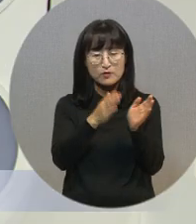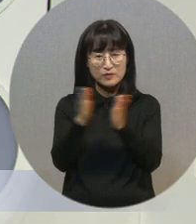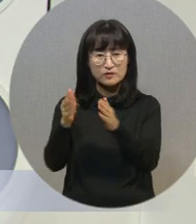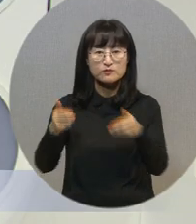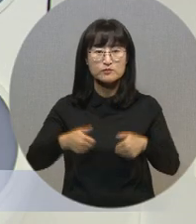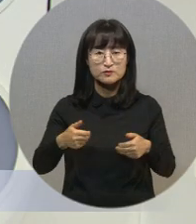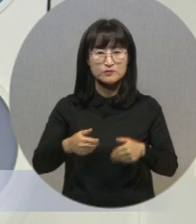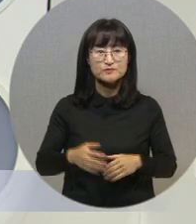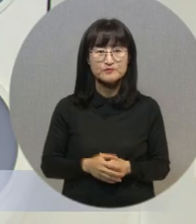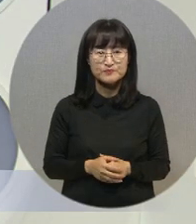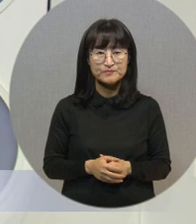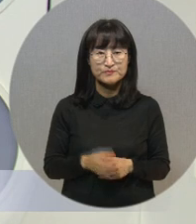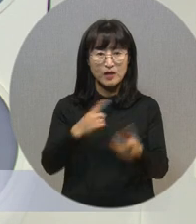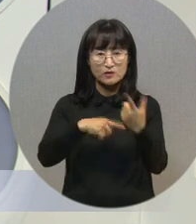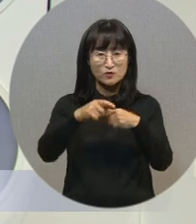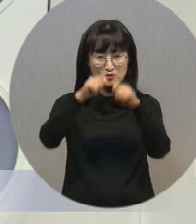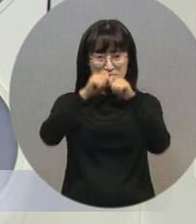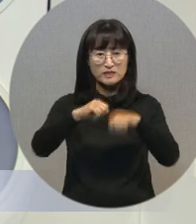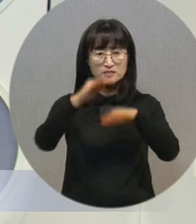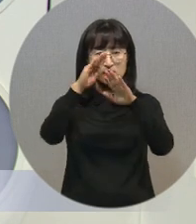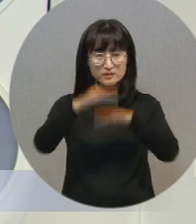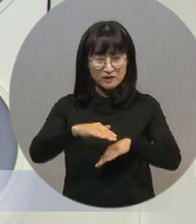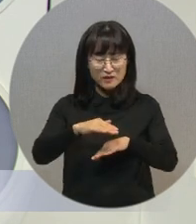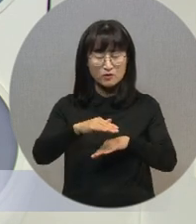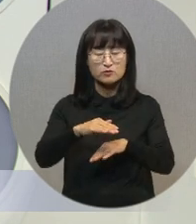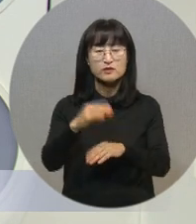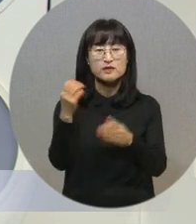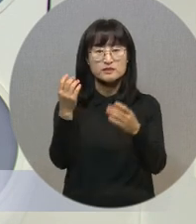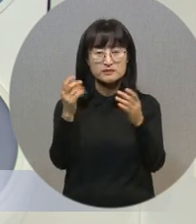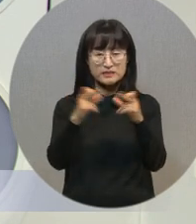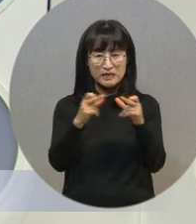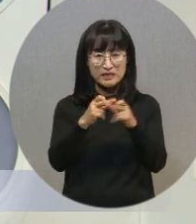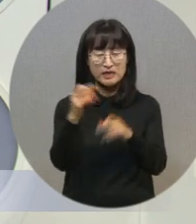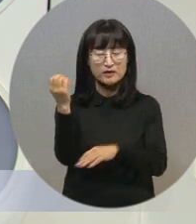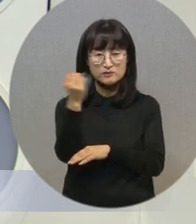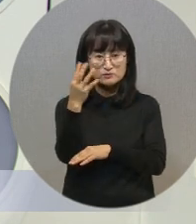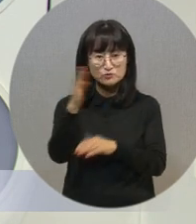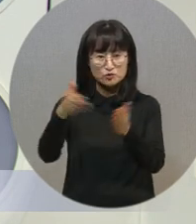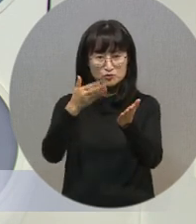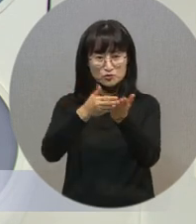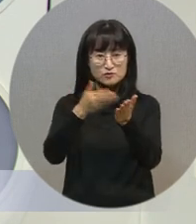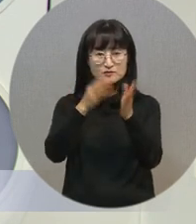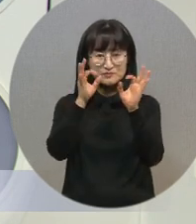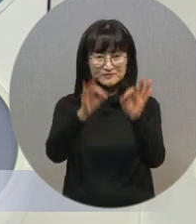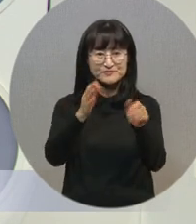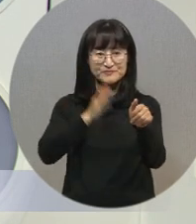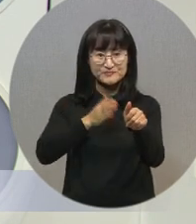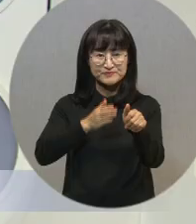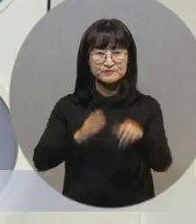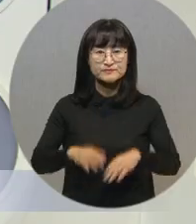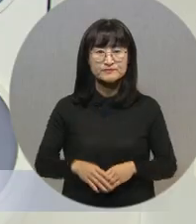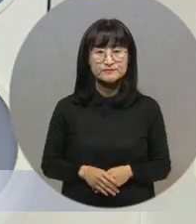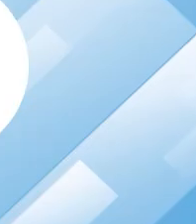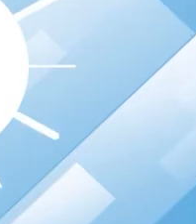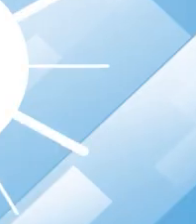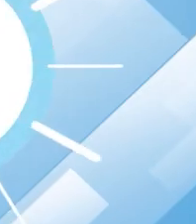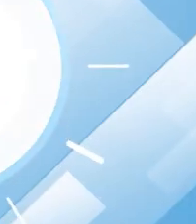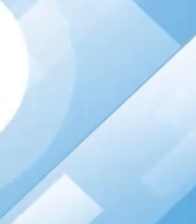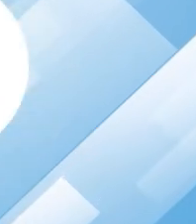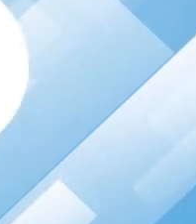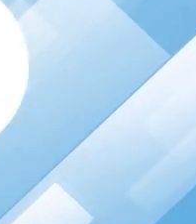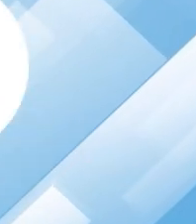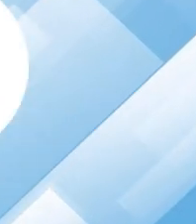것입니다 더 자세한 뉴스는 장애 신문과 웰페어 뉴스 홈페이지를 통해 확인할 수 있습니다 n